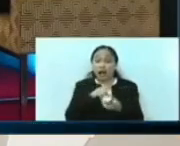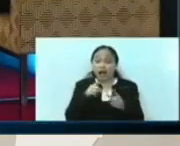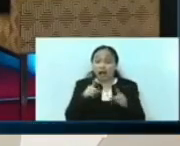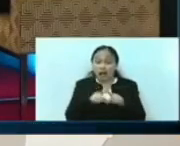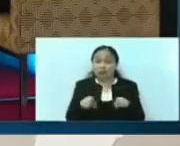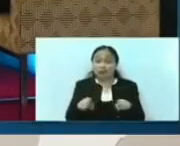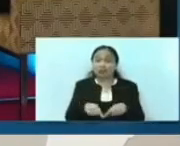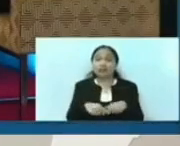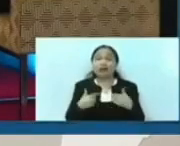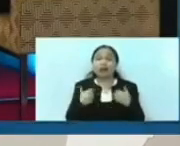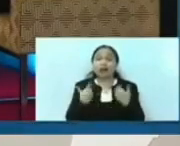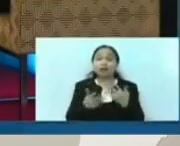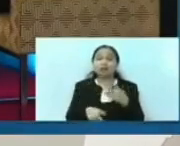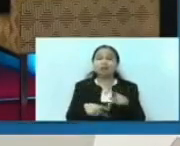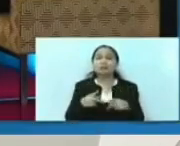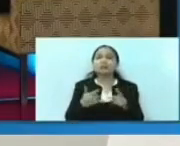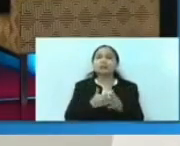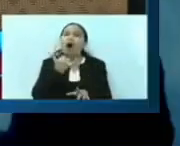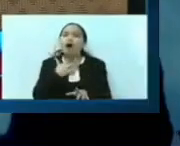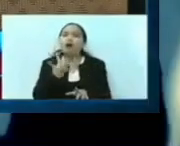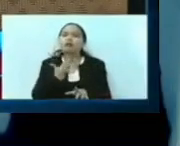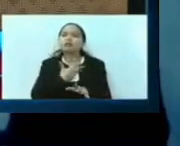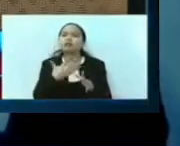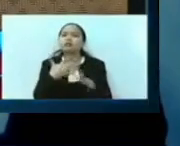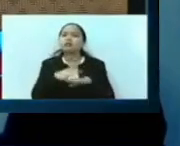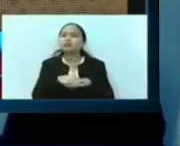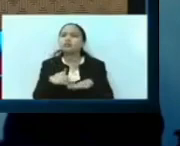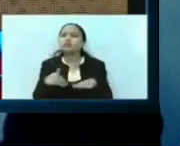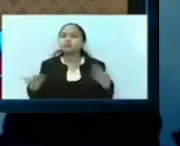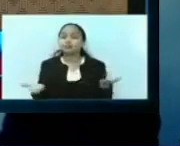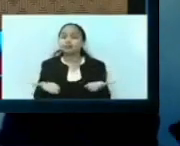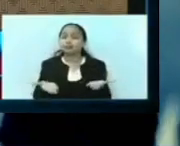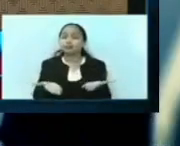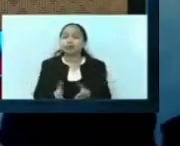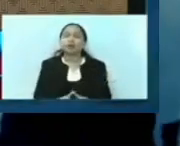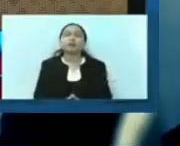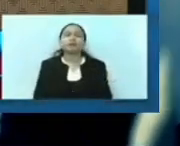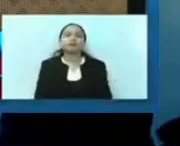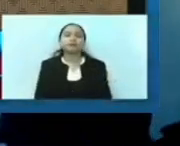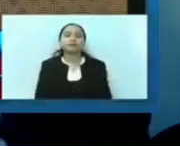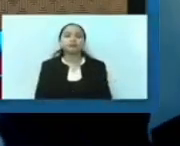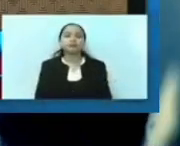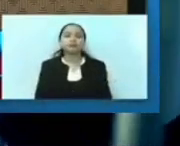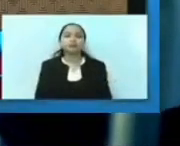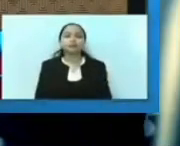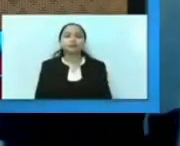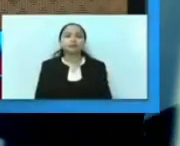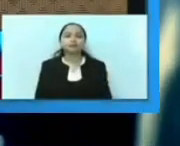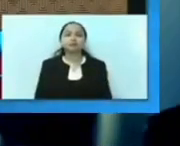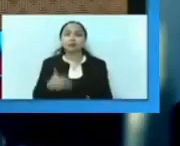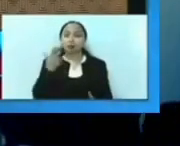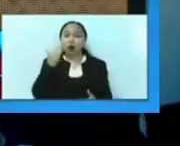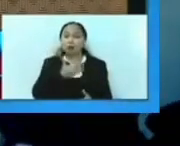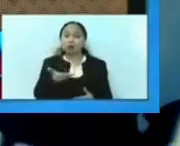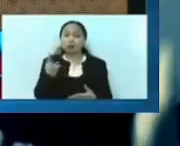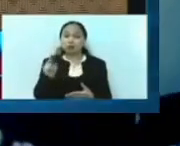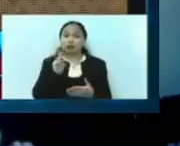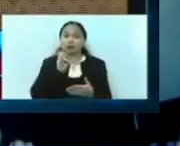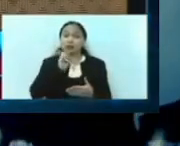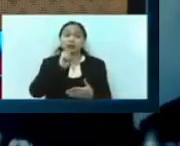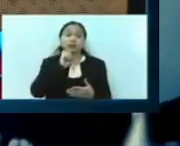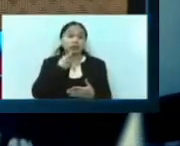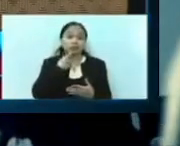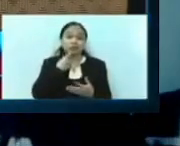only na laban just for a piece of land. Ang kagandahan dito, kung bakit dapat ninyong seryosohin yung pagiging more